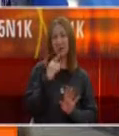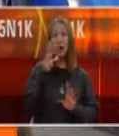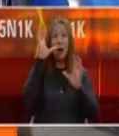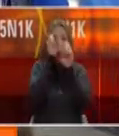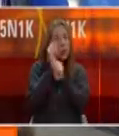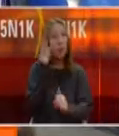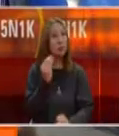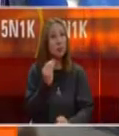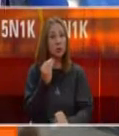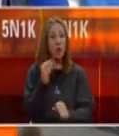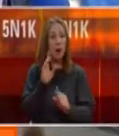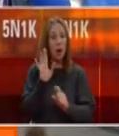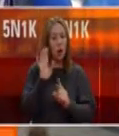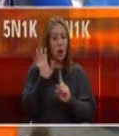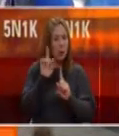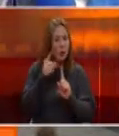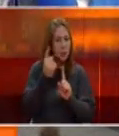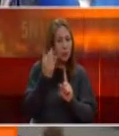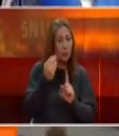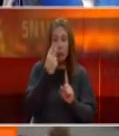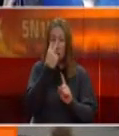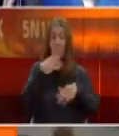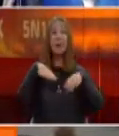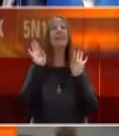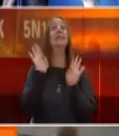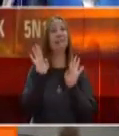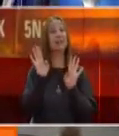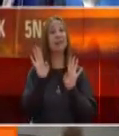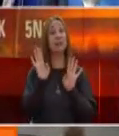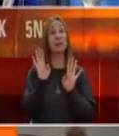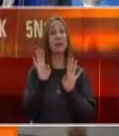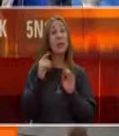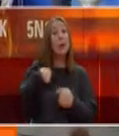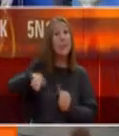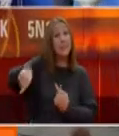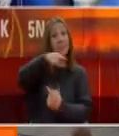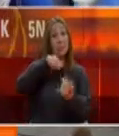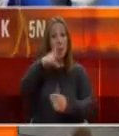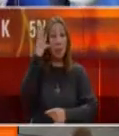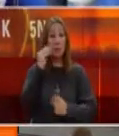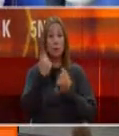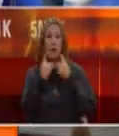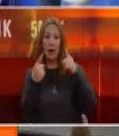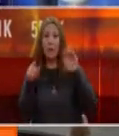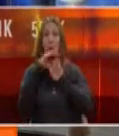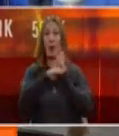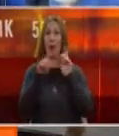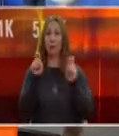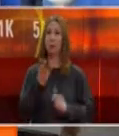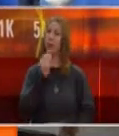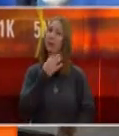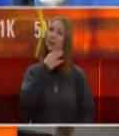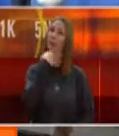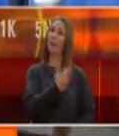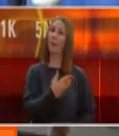Karanlıkta ön yargıdan arınıyorsunuz eğer görme engelli değilseniz. Evet. Dolayısıyla biz bu anlamda çok farklı programlar yapıyoruz. Çok